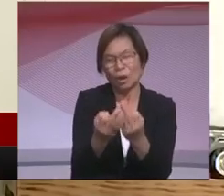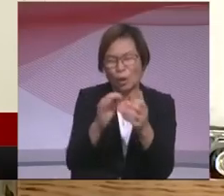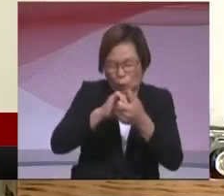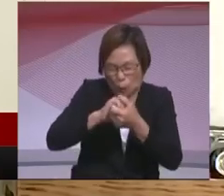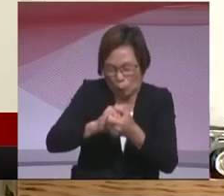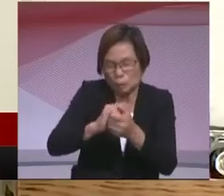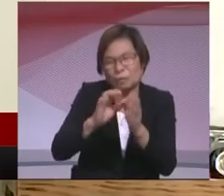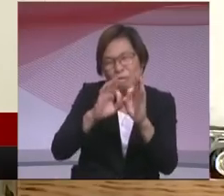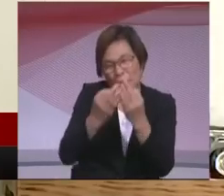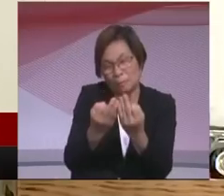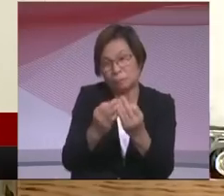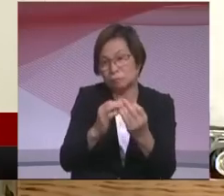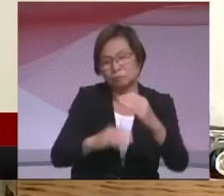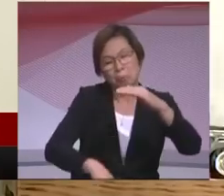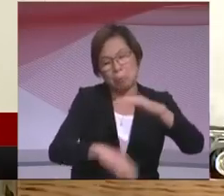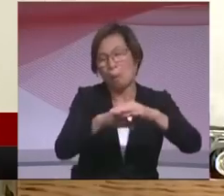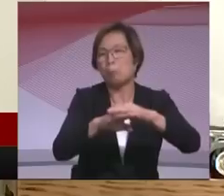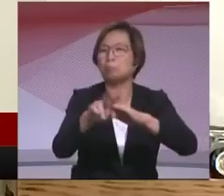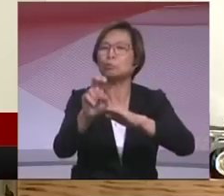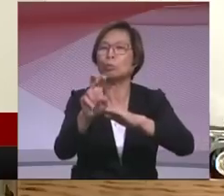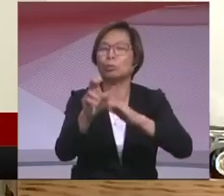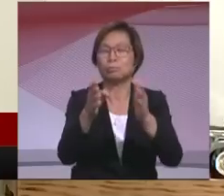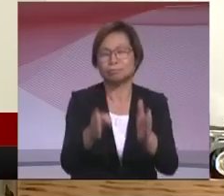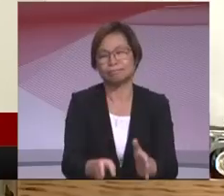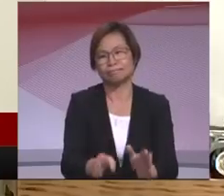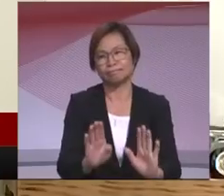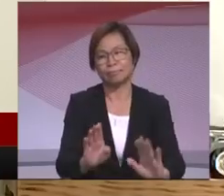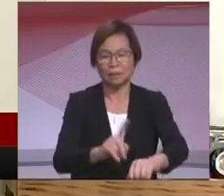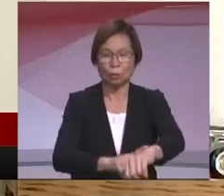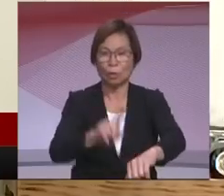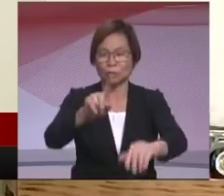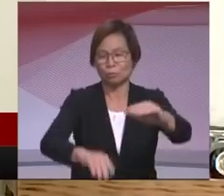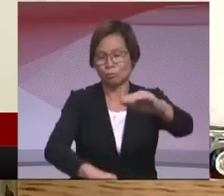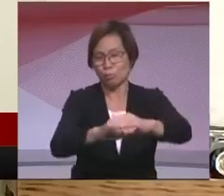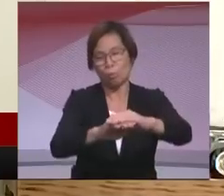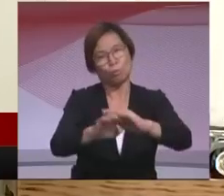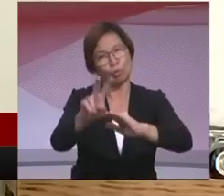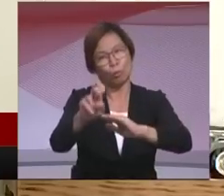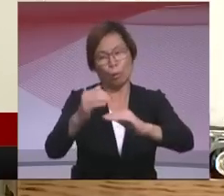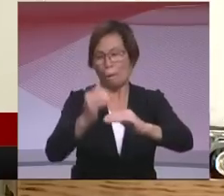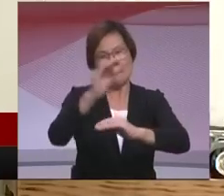terdekat dan tidak melebihi 20 orang pada satu-satu masa.